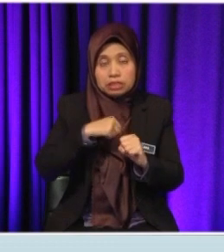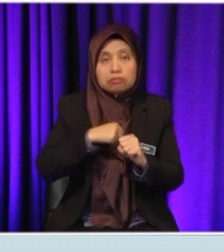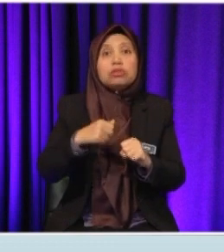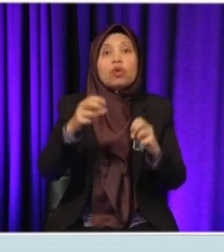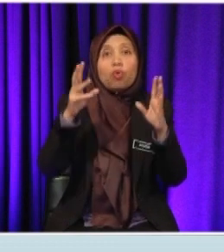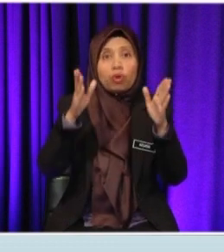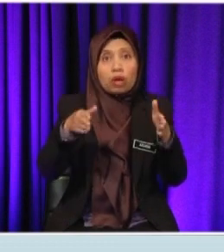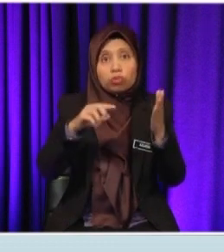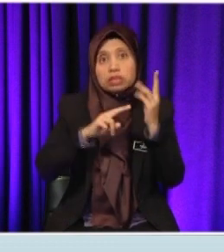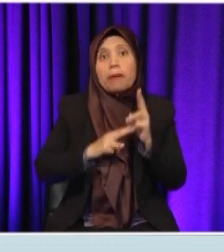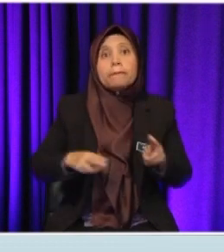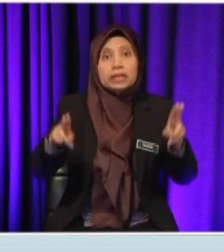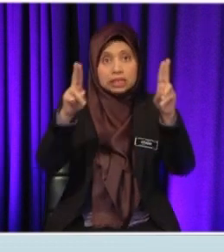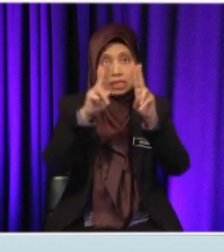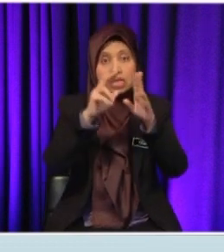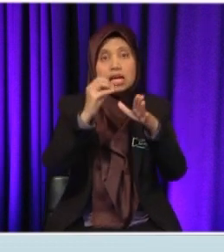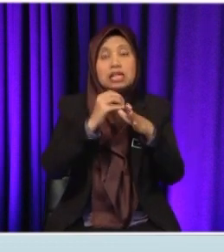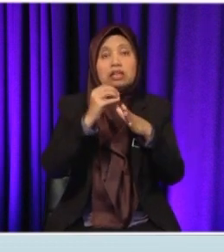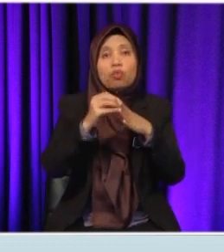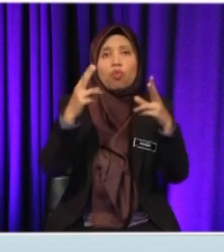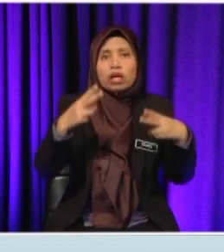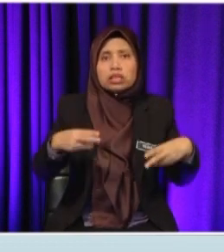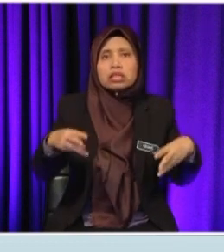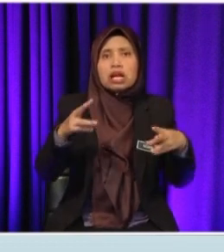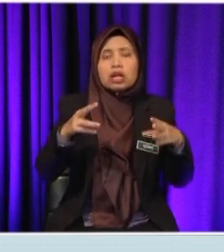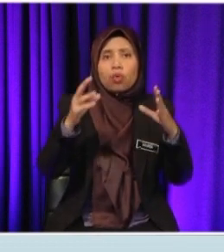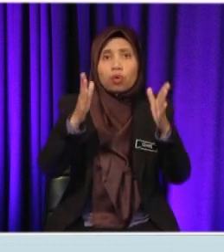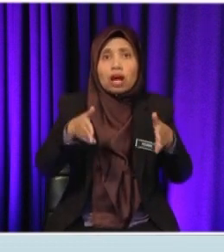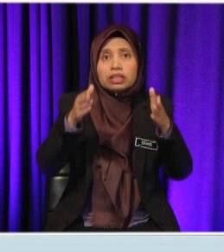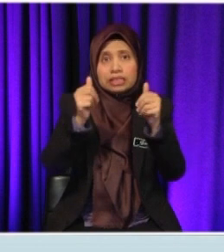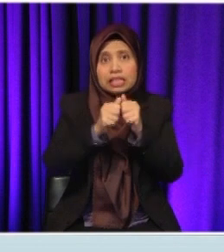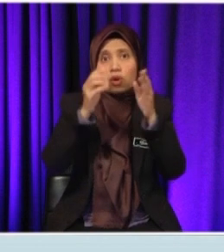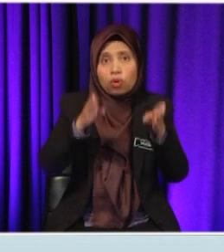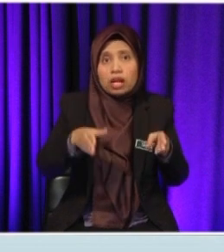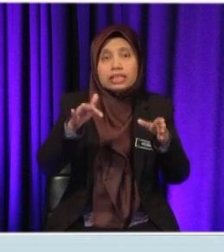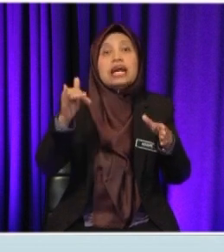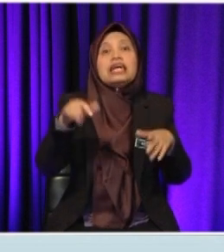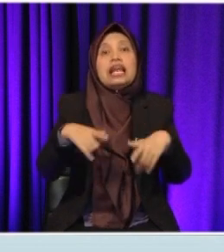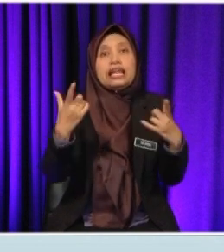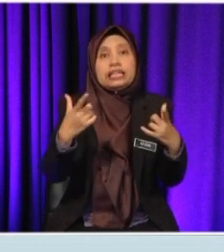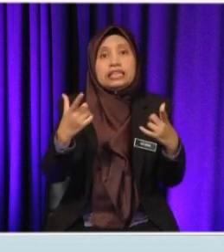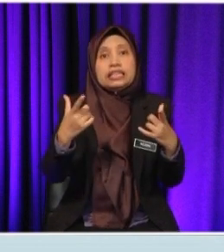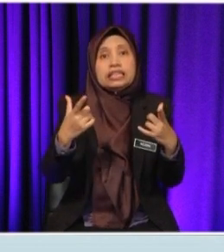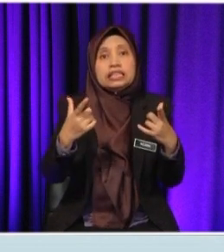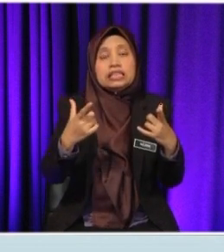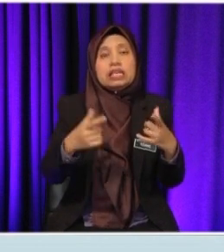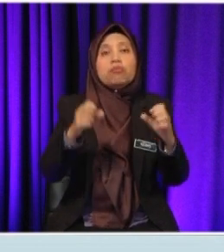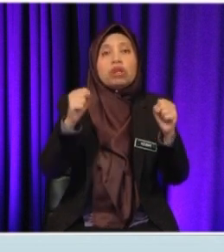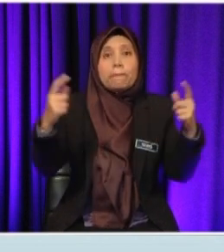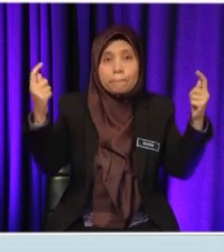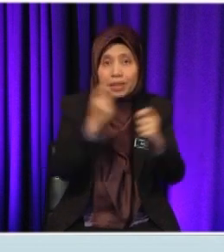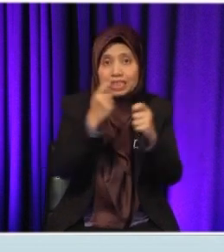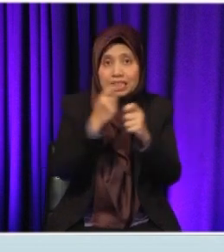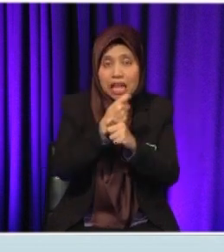watak, dan secara luaran iaitu watak dengan watak yang lain. Okey, konflik juga dapat digambarkan secara pertentangan